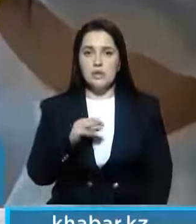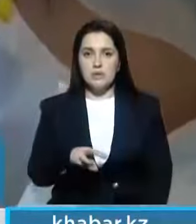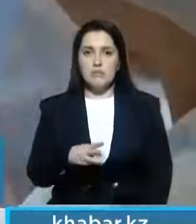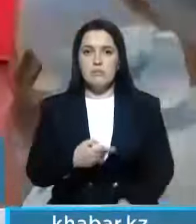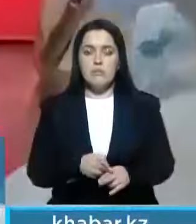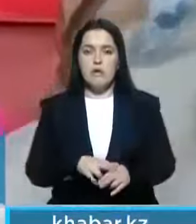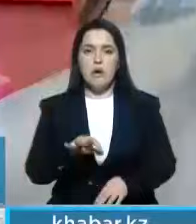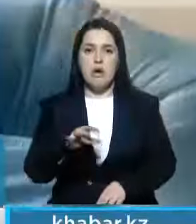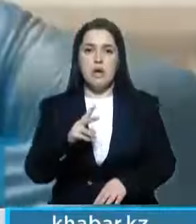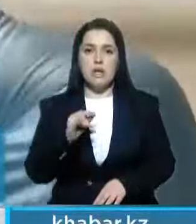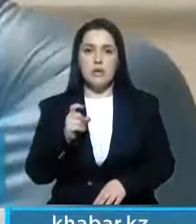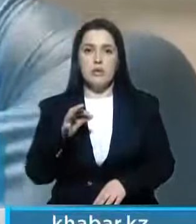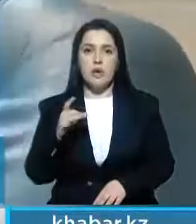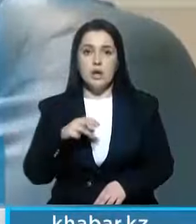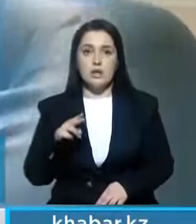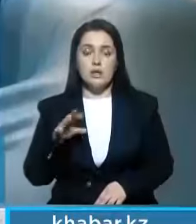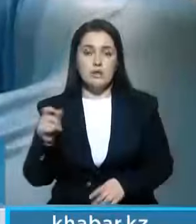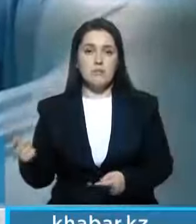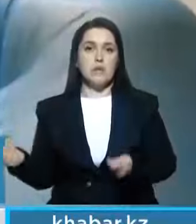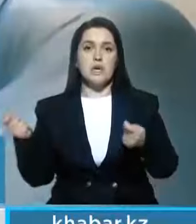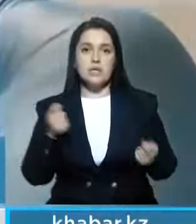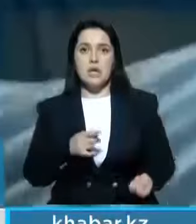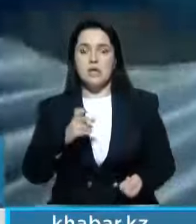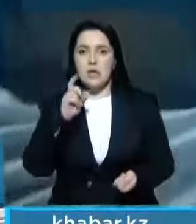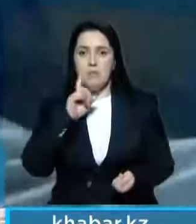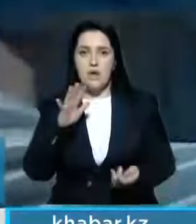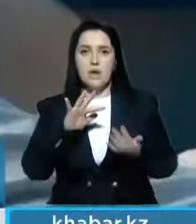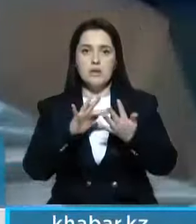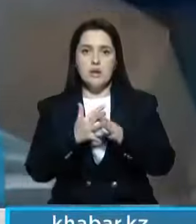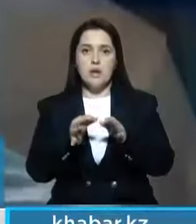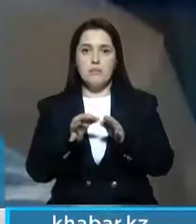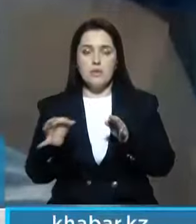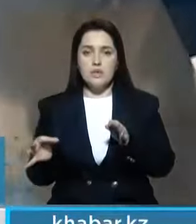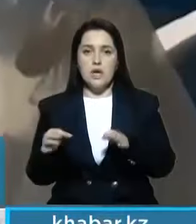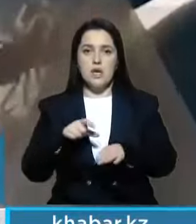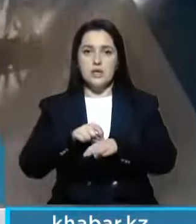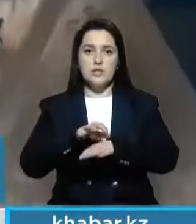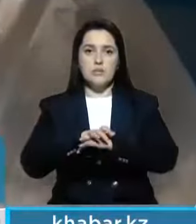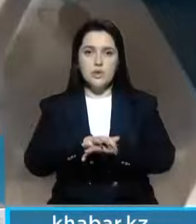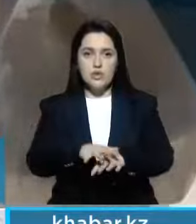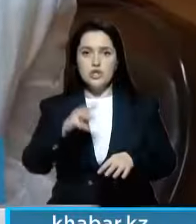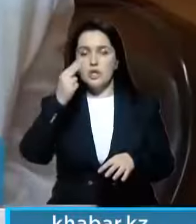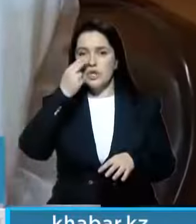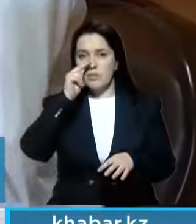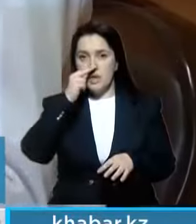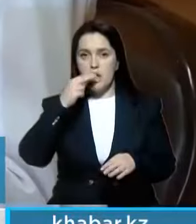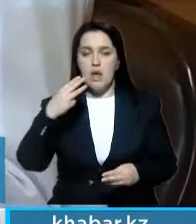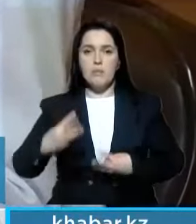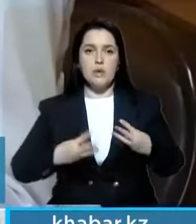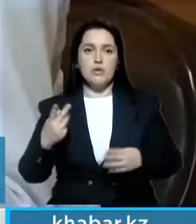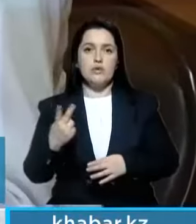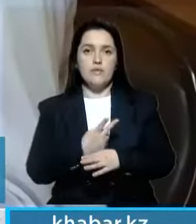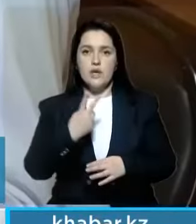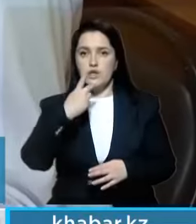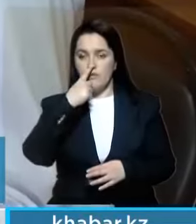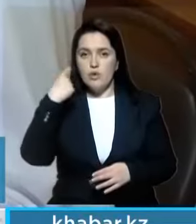геморрагической лихорадки, но он был завозным. Неблагополучные населенные пункты, где ранее находили клещей и переносчиков, в Шымкенте